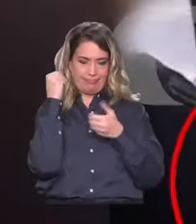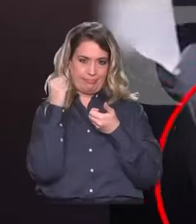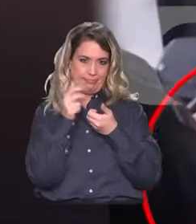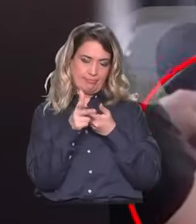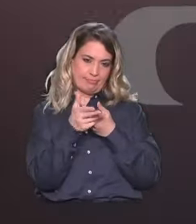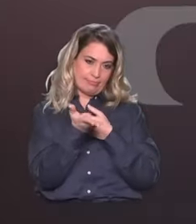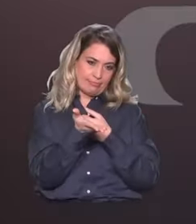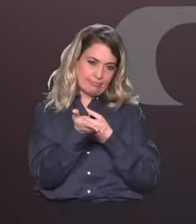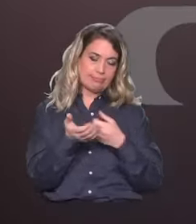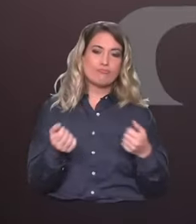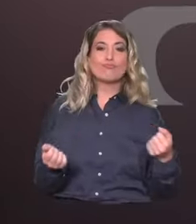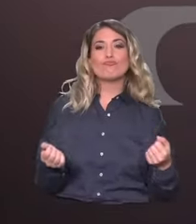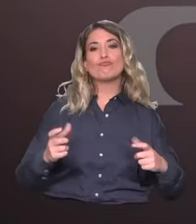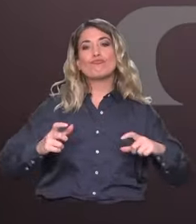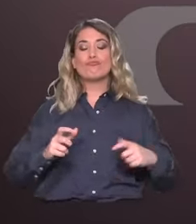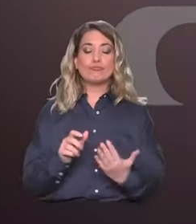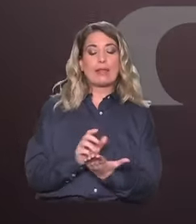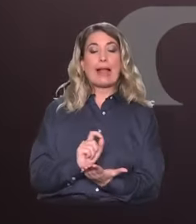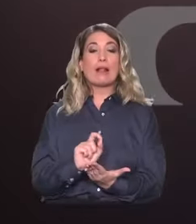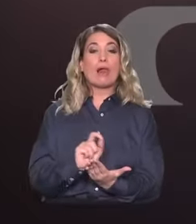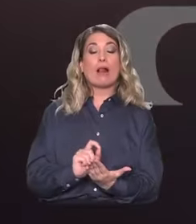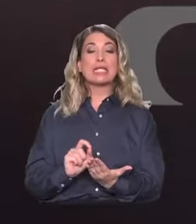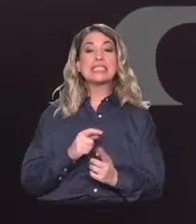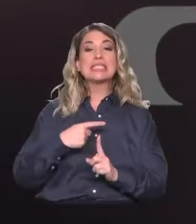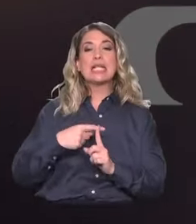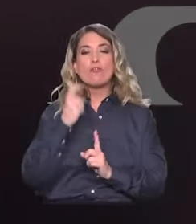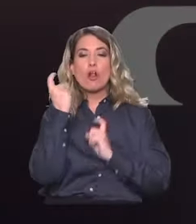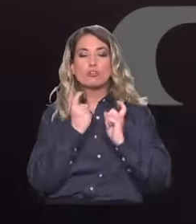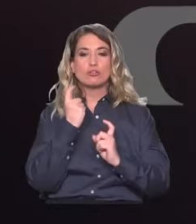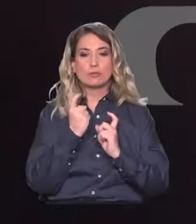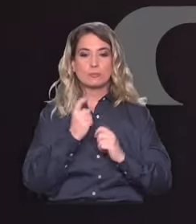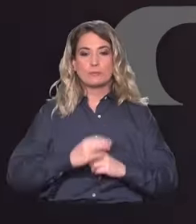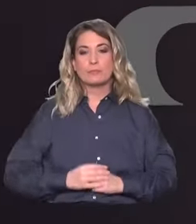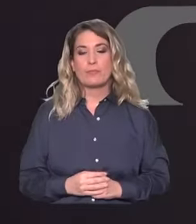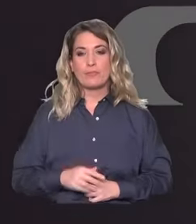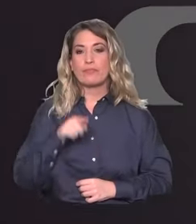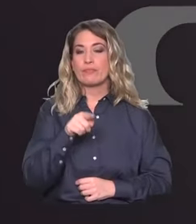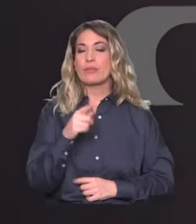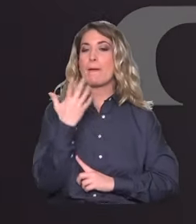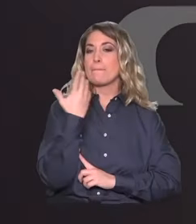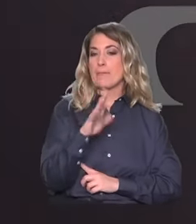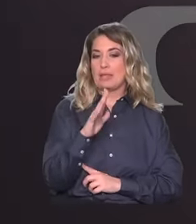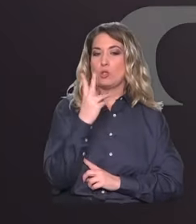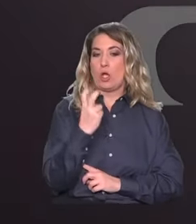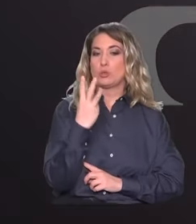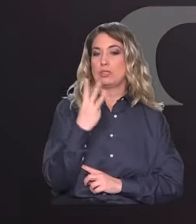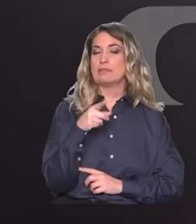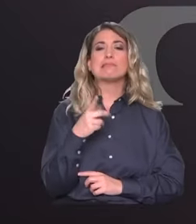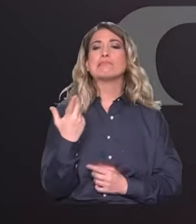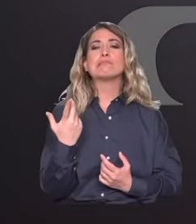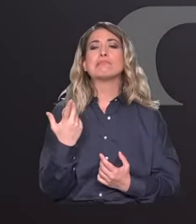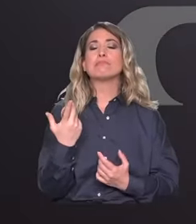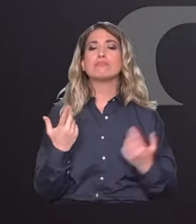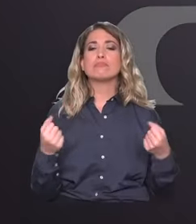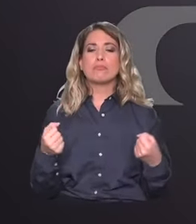τηλέφωνο είναι το βίντεο από τα όσα έγιναν πριν από λίγες μέρες σε δρομολόγιο της γραμμής 523 με τον ασυνείδητο οδηγό να πατάει γκάζι